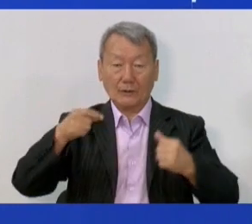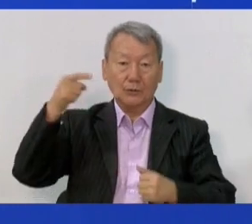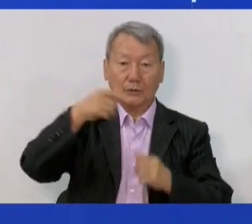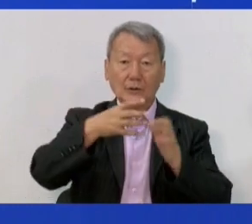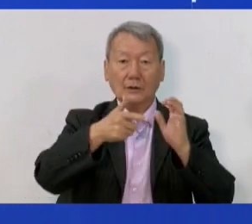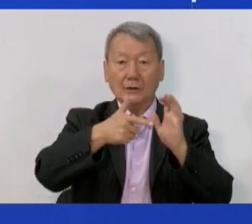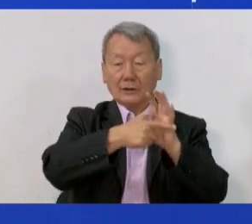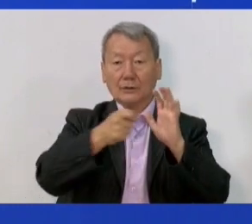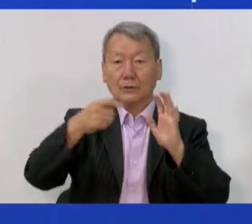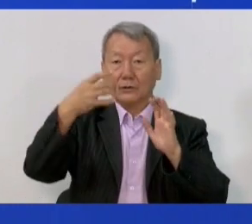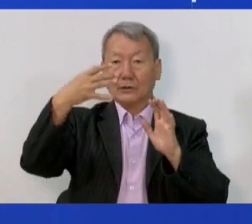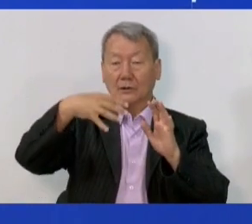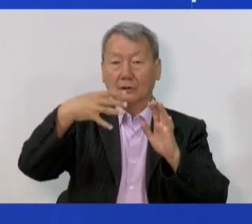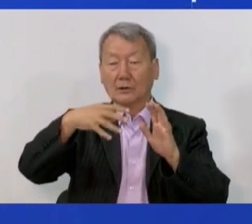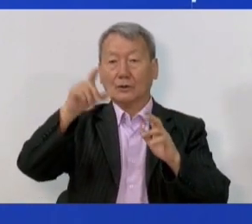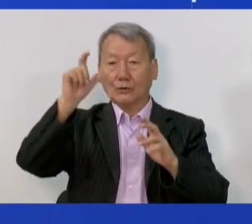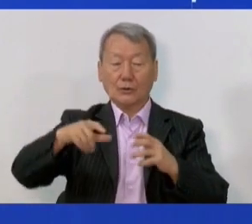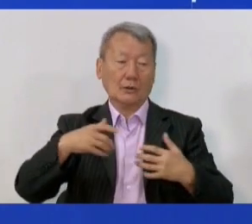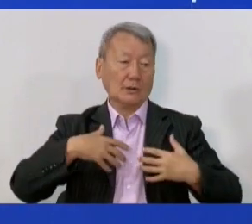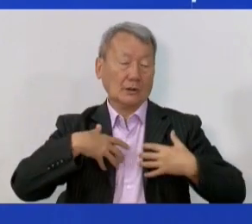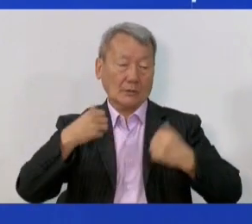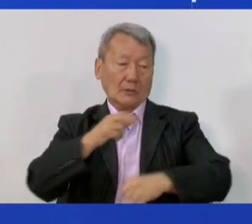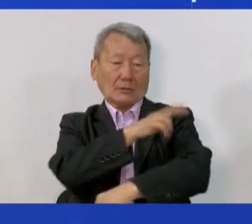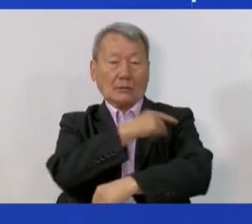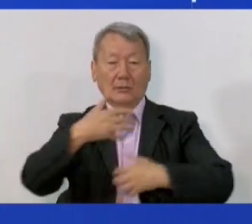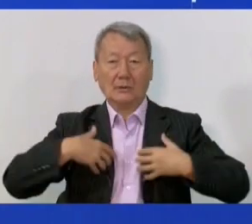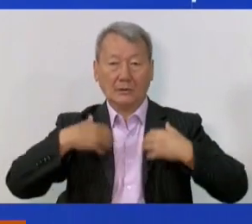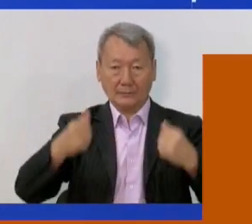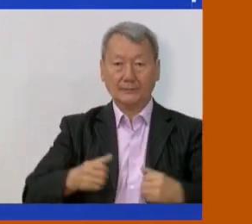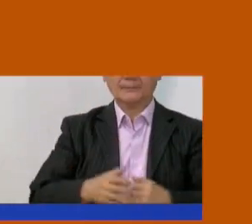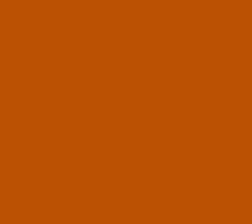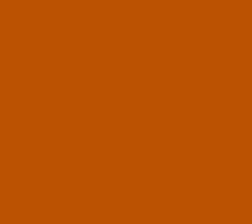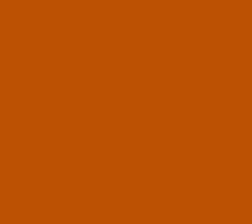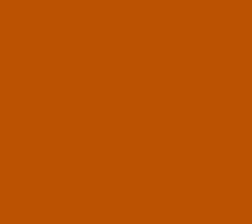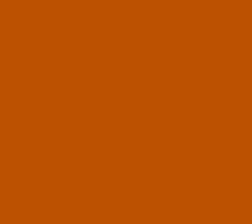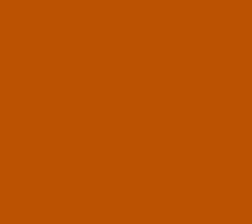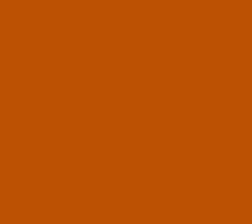1714 медицинал қызматкерлер ору қаналардан айығып жықты.